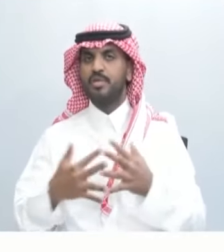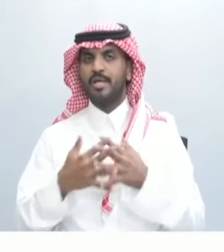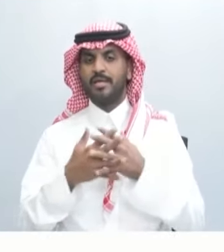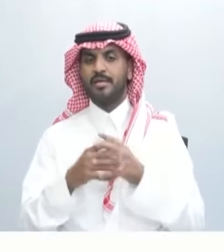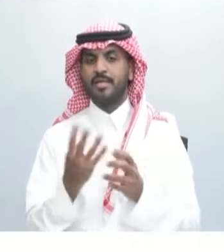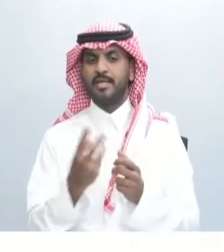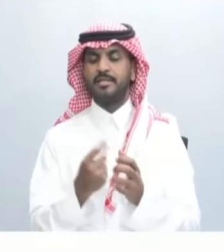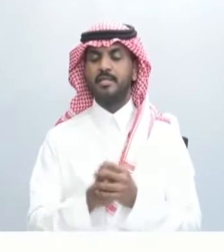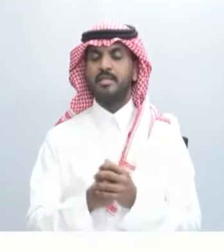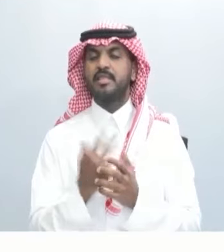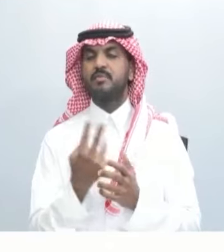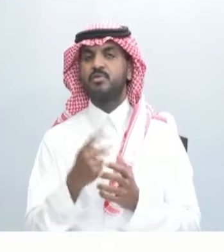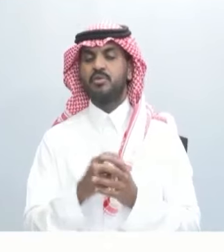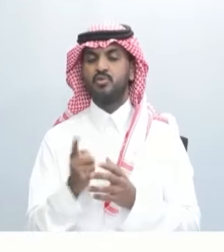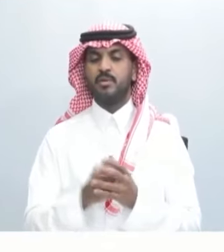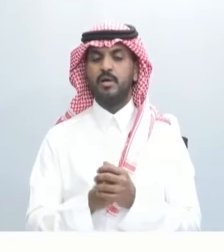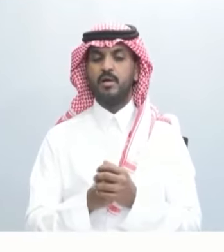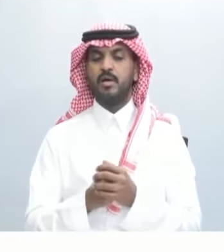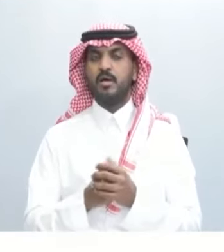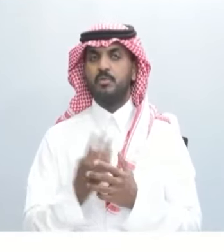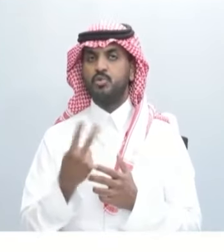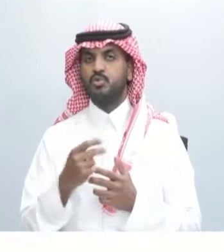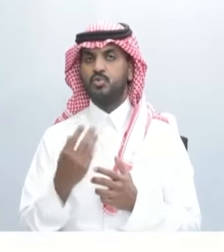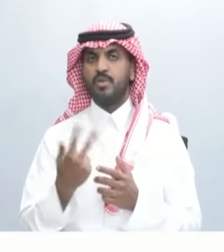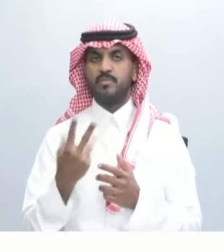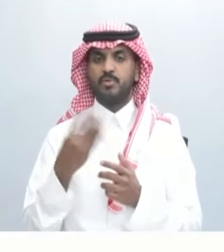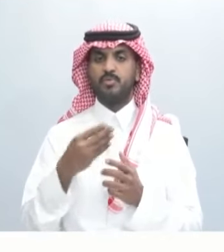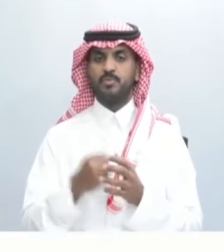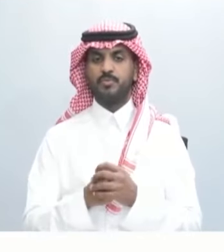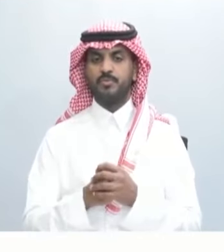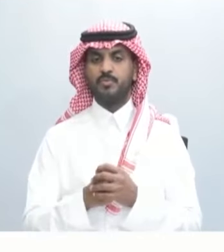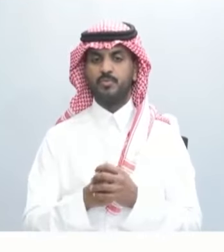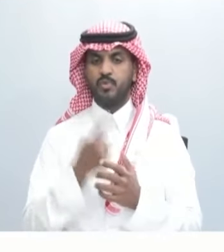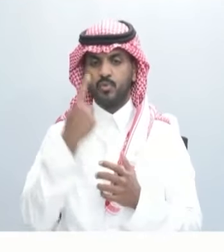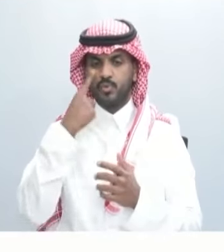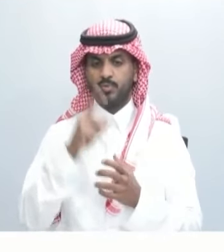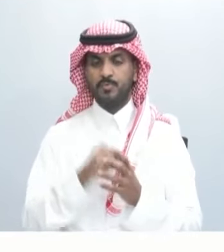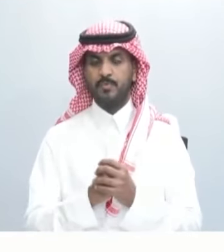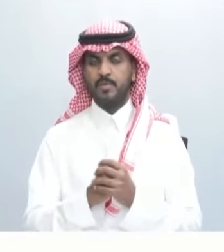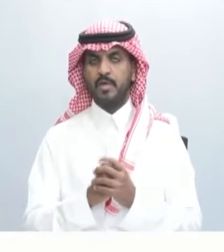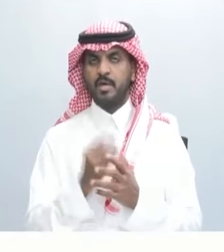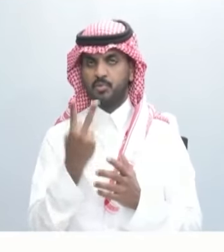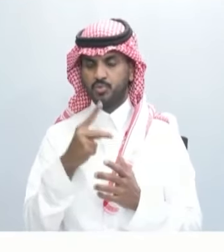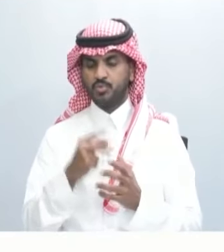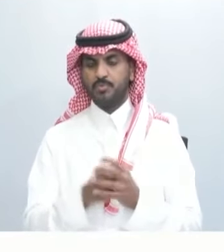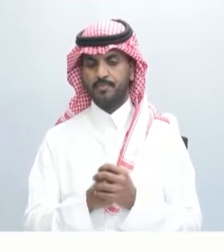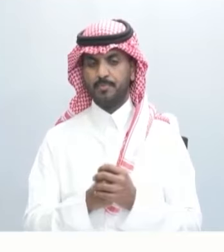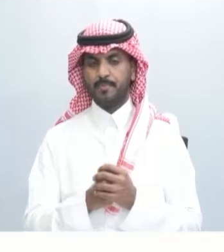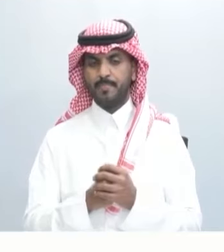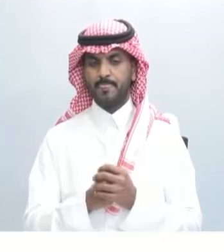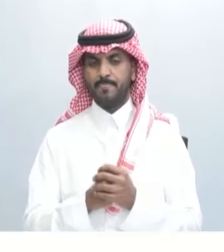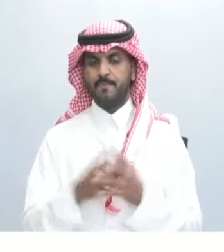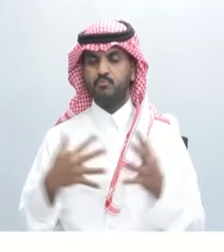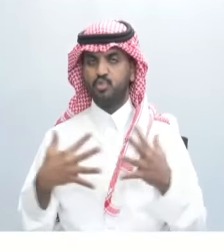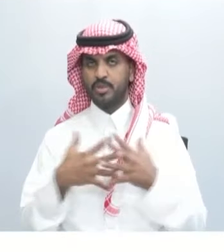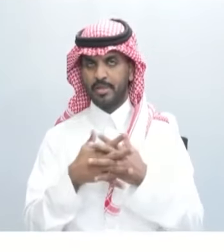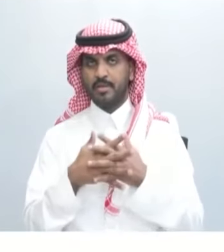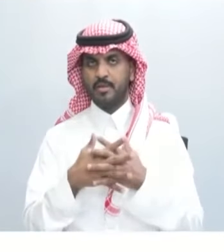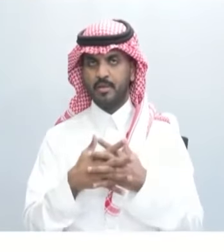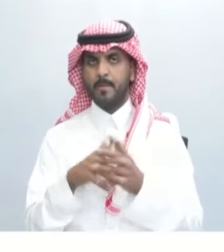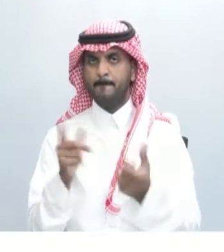ثمانيه و 12 هما 24 و48 انظروا هنا الاربعه وعشرون مشتركه